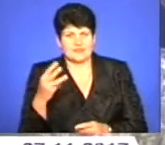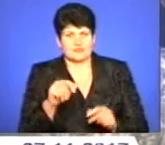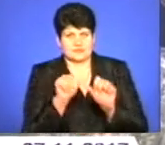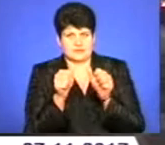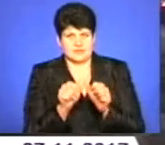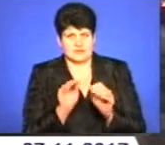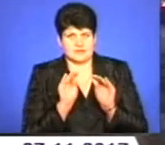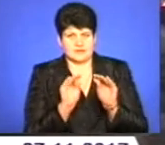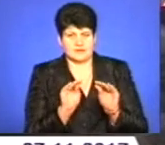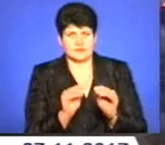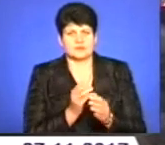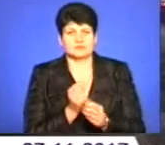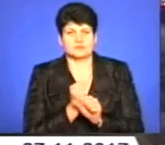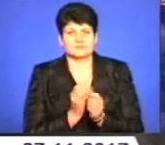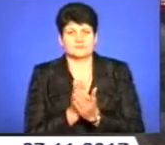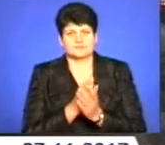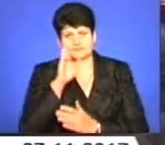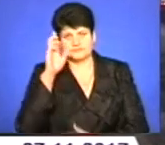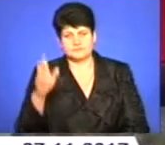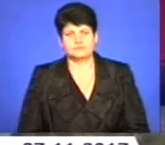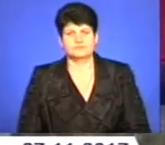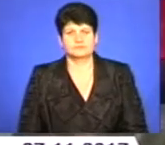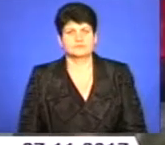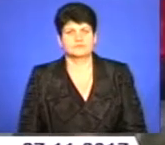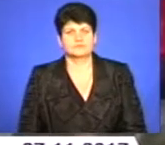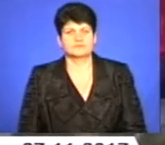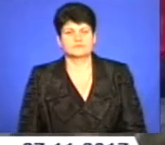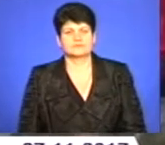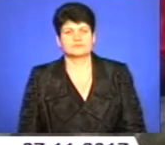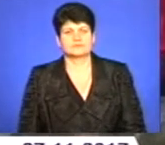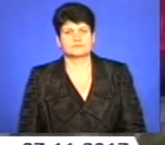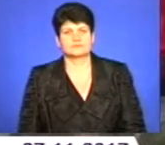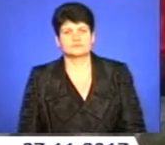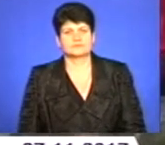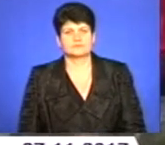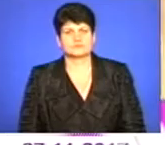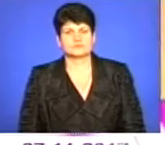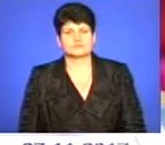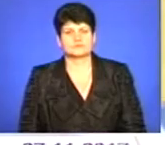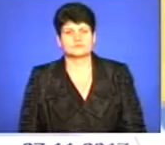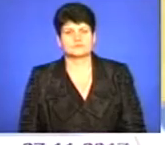відслужили молебень. Богдан Боденчук, Андрій Прокопів, Вісті, ТТБ.